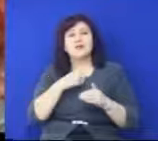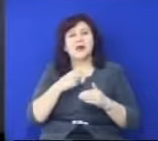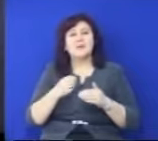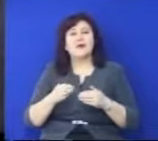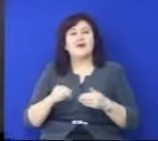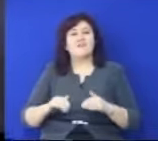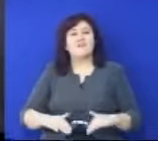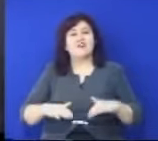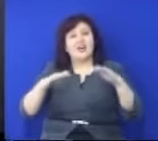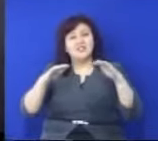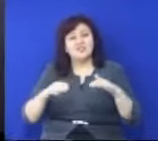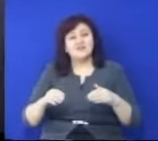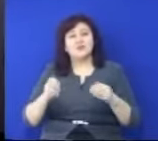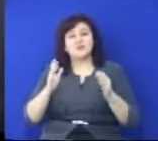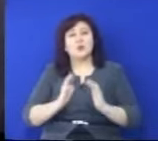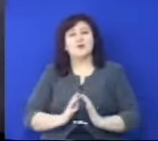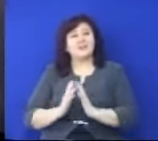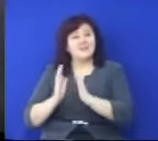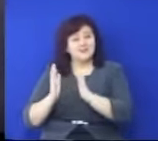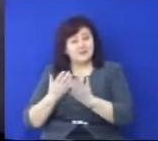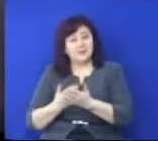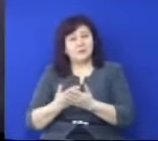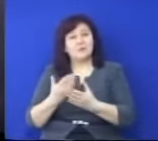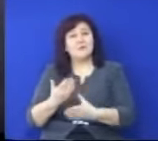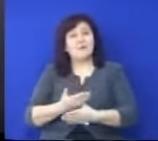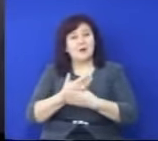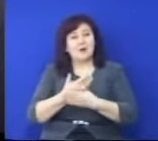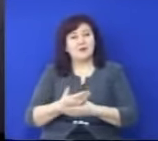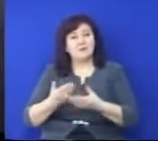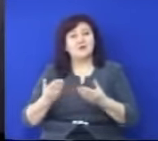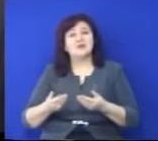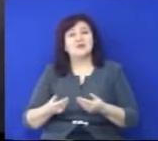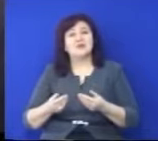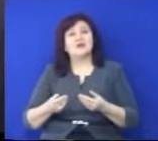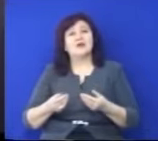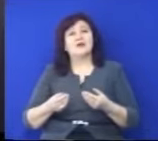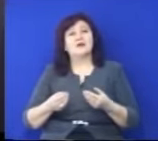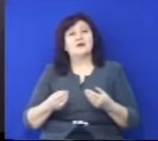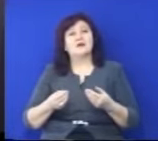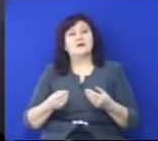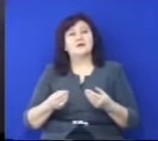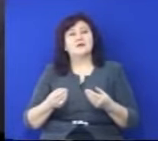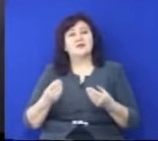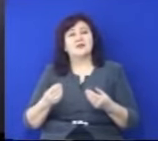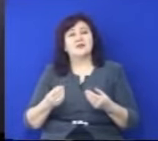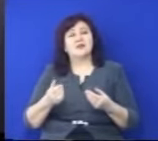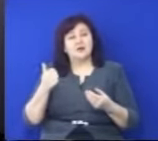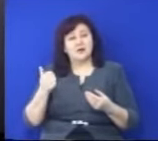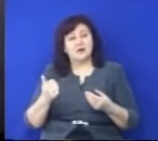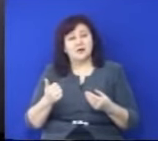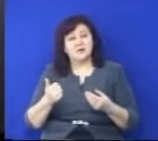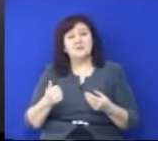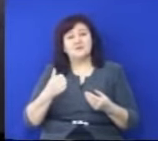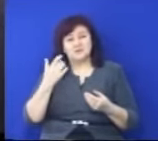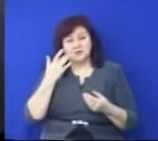жатыр. Біздің шаруа қожалықтар бұны қолдап, жаңағы жақсы істердің бастамасы, енді бұл Семей қаласына біз